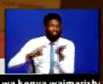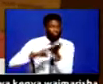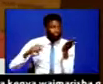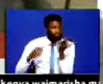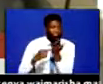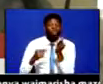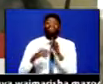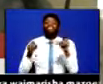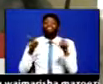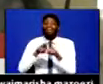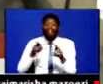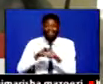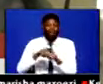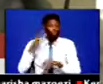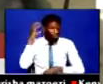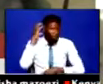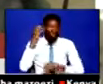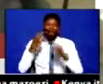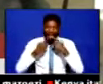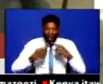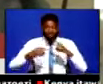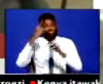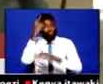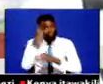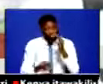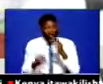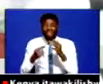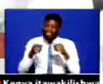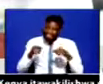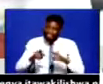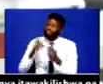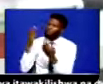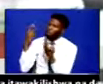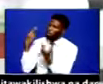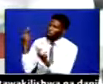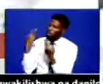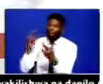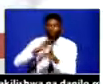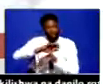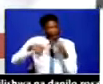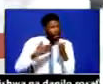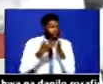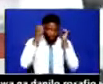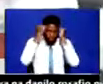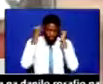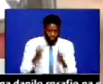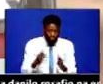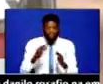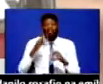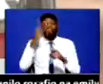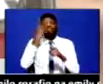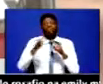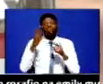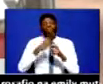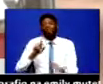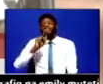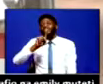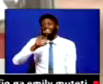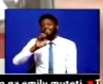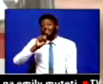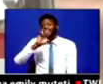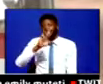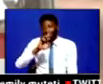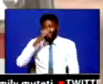KUCCPS inaelezea matumaini yake kwamba watahiniwa wote wa mtihani wa kidato cha 4 KCSE mwaka